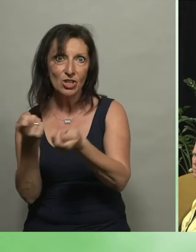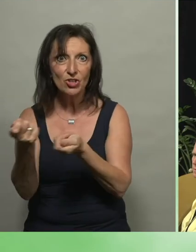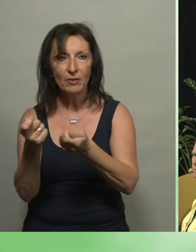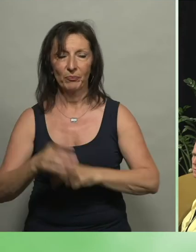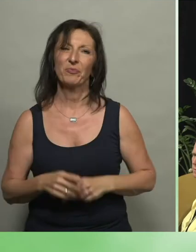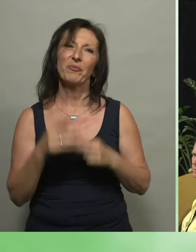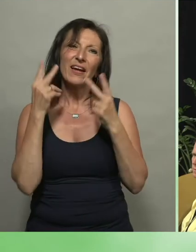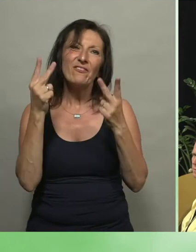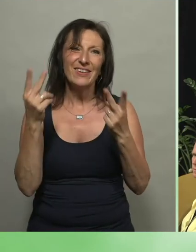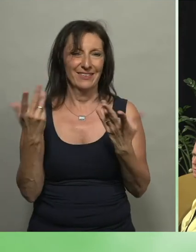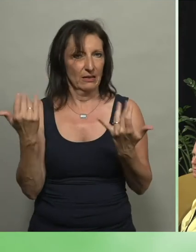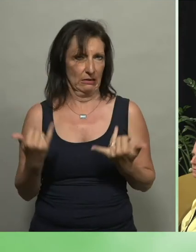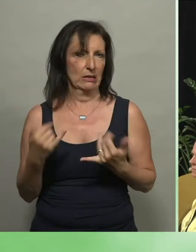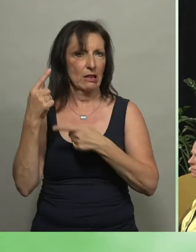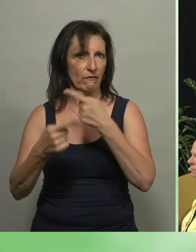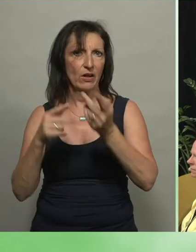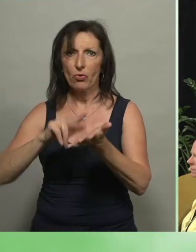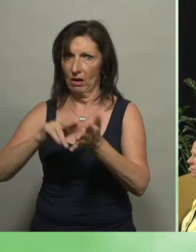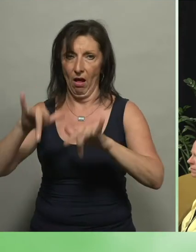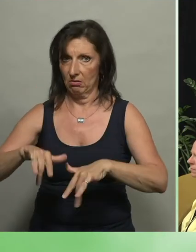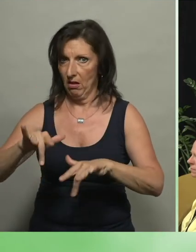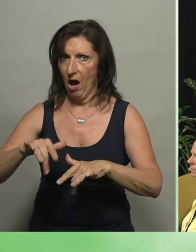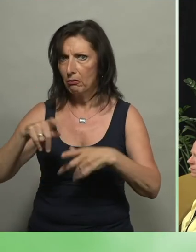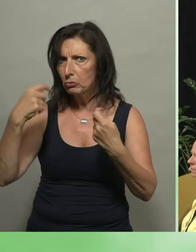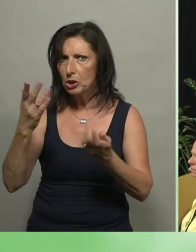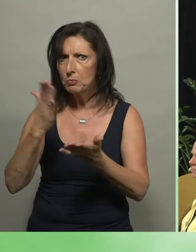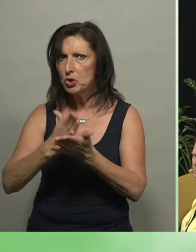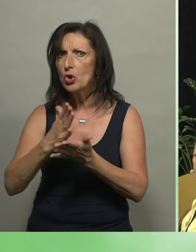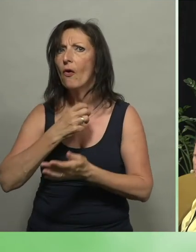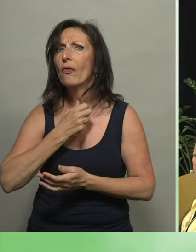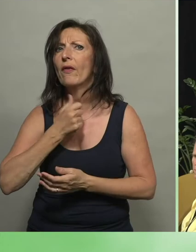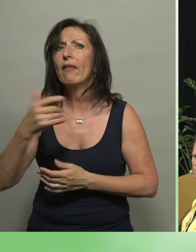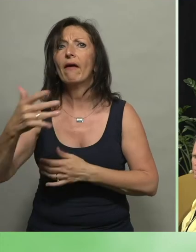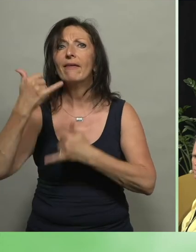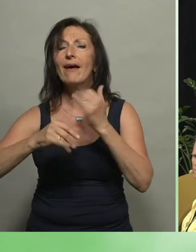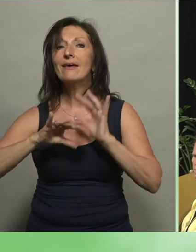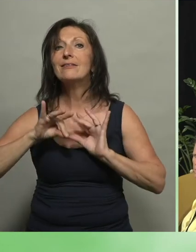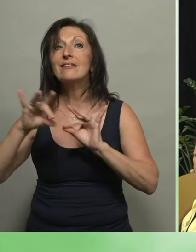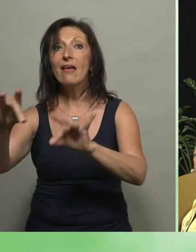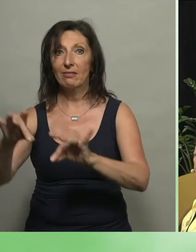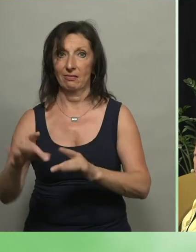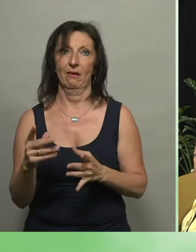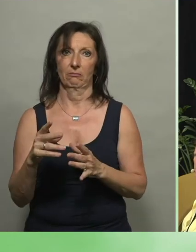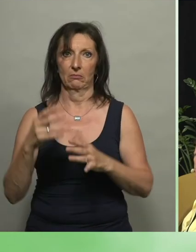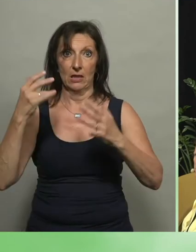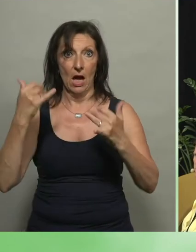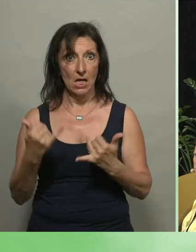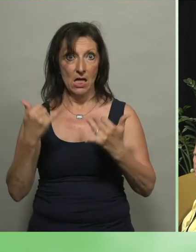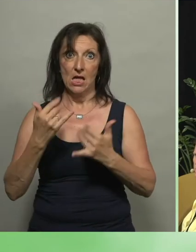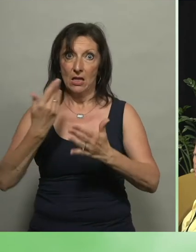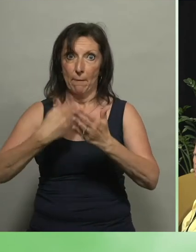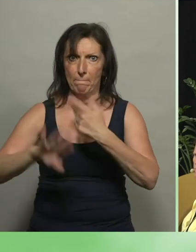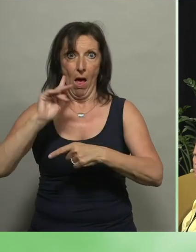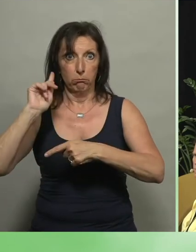digitale Entwicklung, die wir haben, und wir haben ja die digitale Entwicklung seit mehreren Jahrzehnten, sie war schrittweise, sie beschleunigt sich jetzt etwas